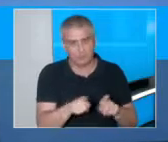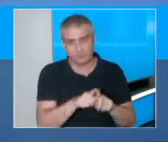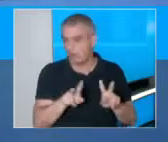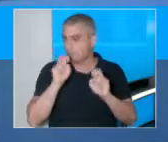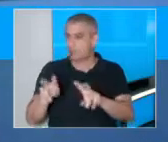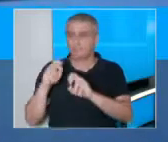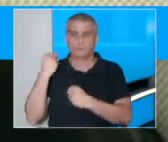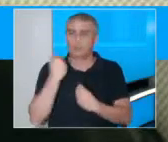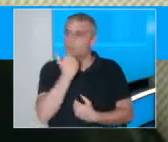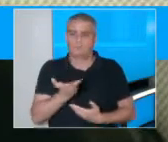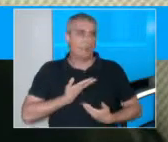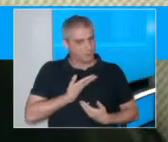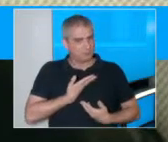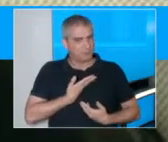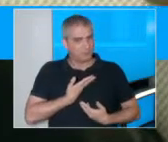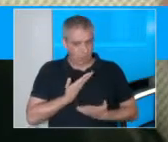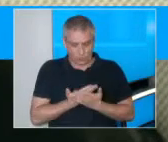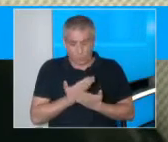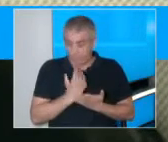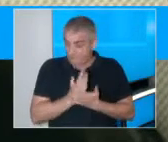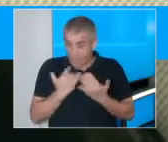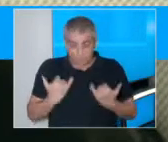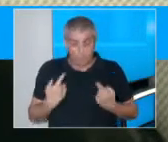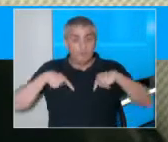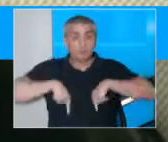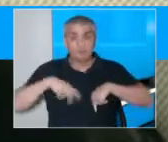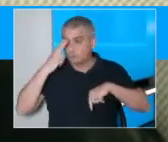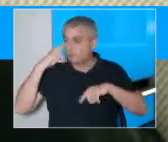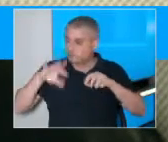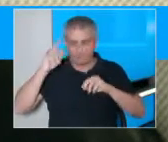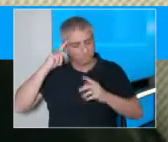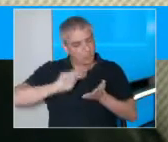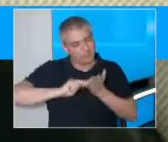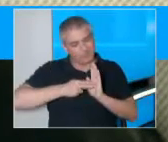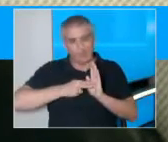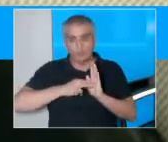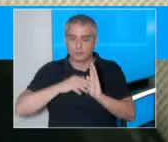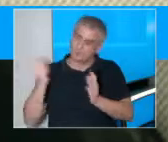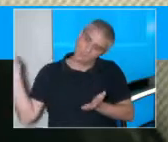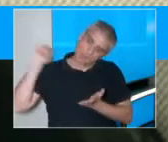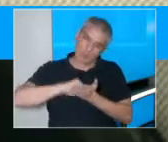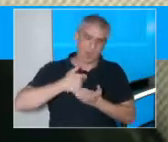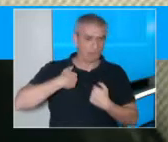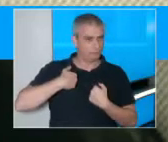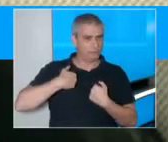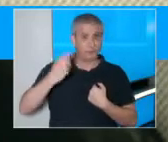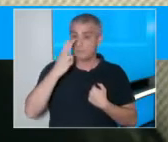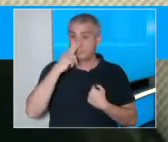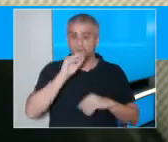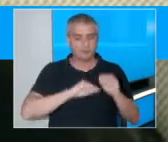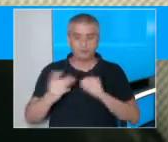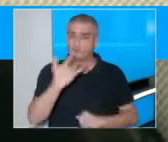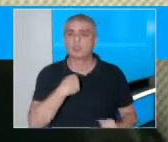מנצלים כל דבר פה לרעתנו, ואתה רואה עובדה שכבר עכשיו היושב ראש מנסה למצוא איזה תחמון, להעביר אותה על הראש שלנו, הם הולכים להשתמש